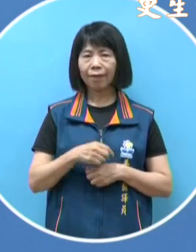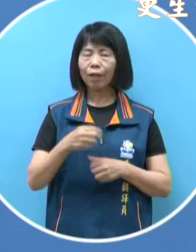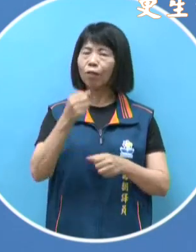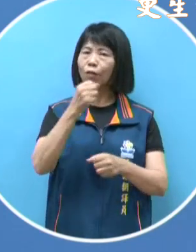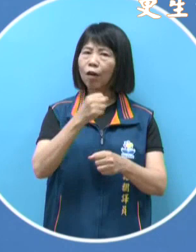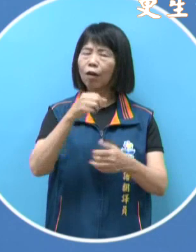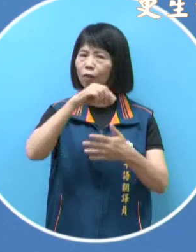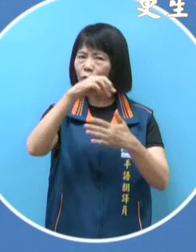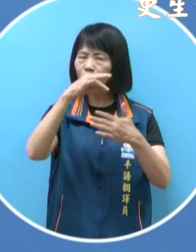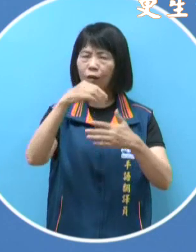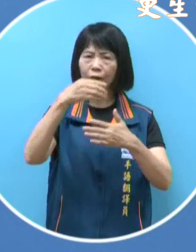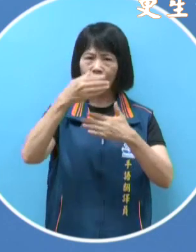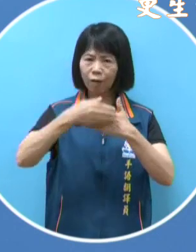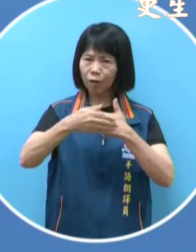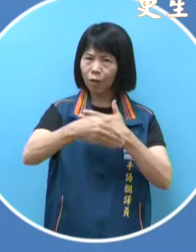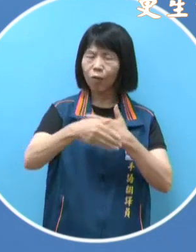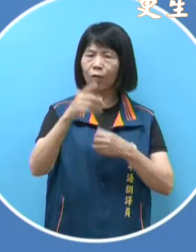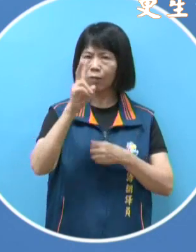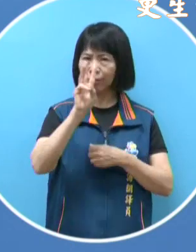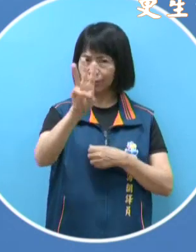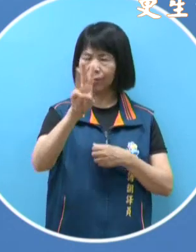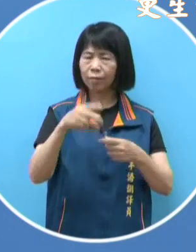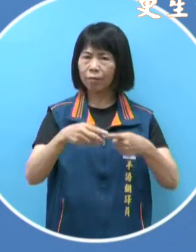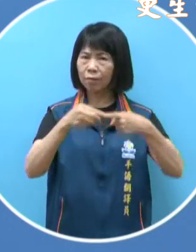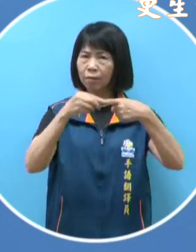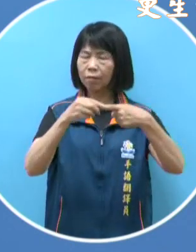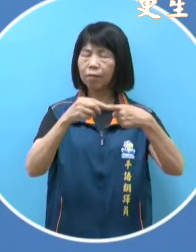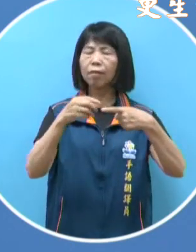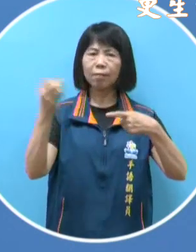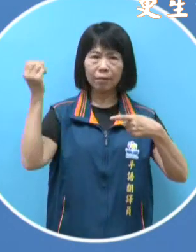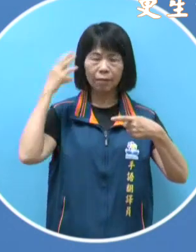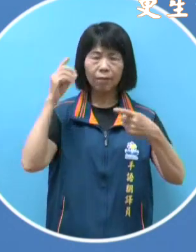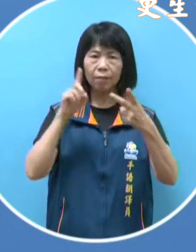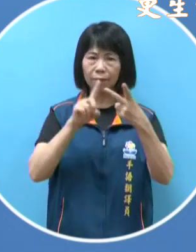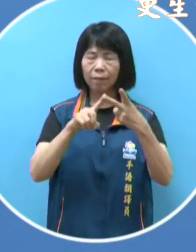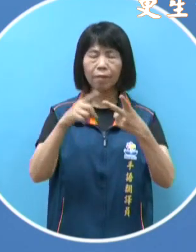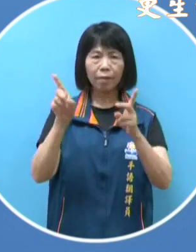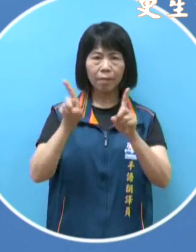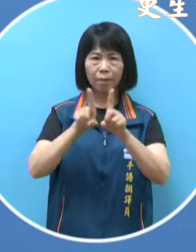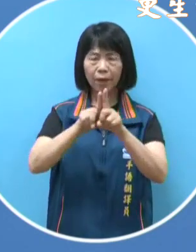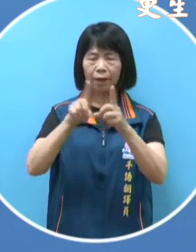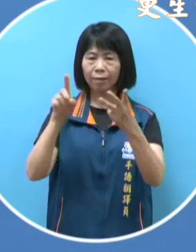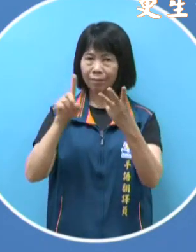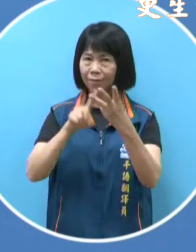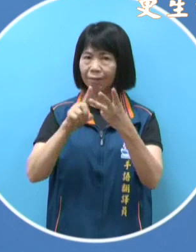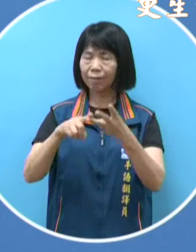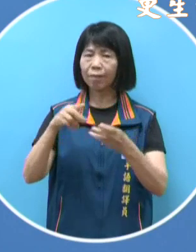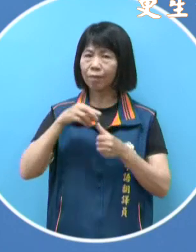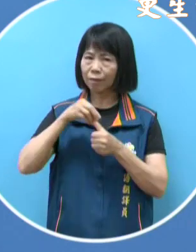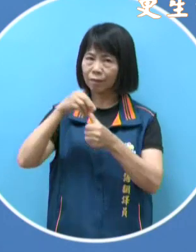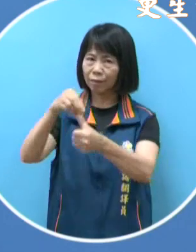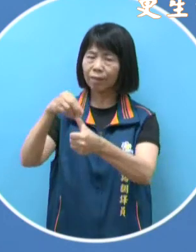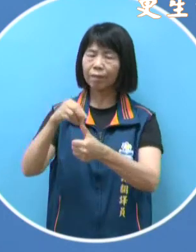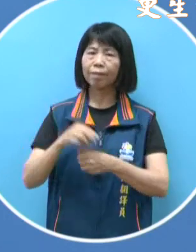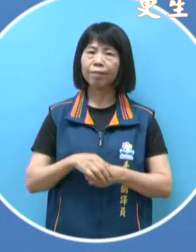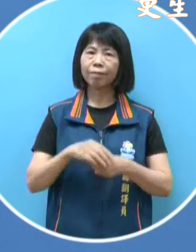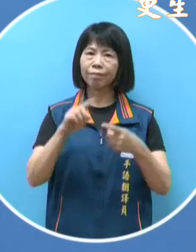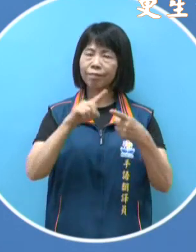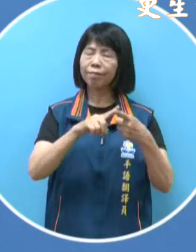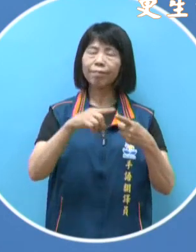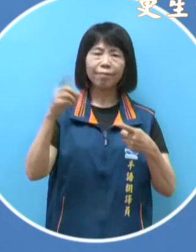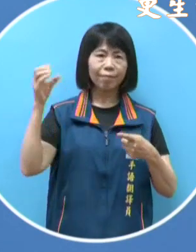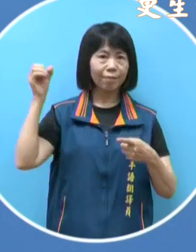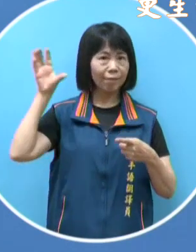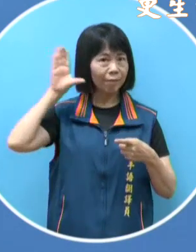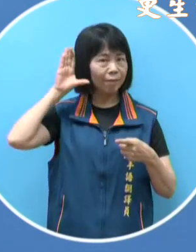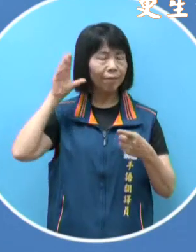3个口诀。第一个，一听二陪三送哈，一听二陪